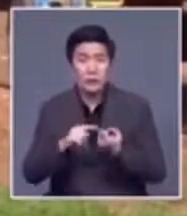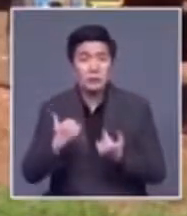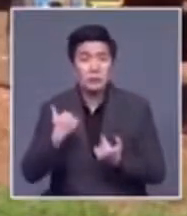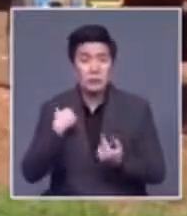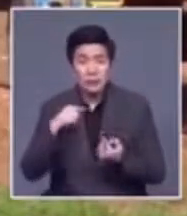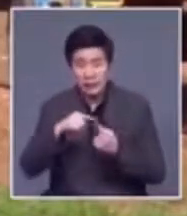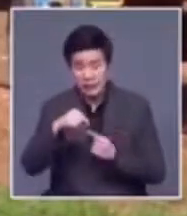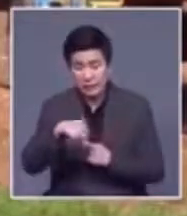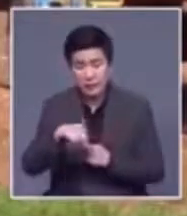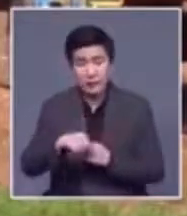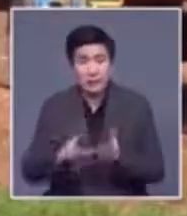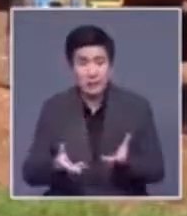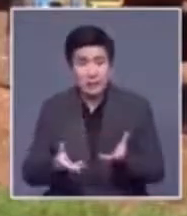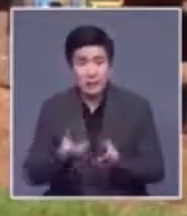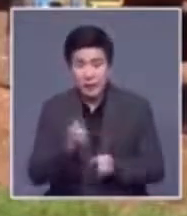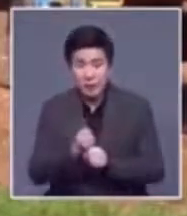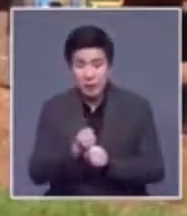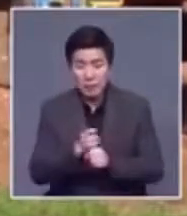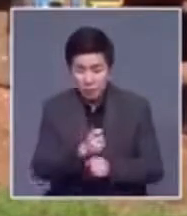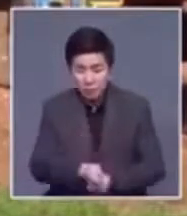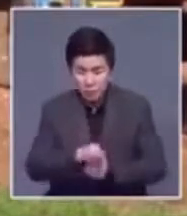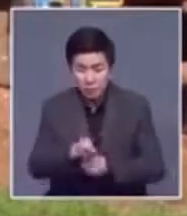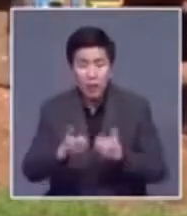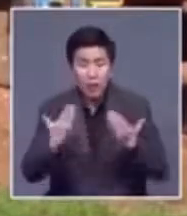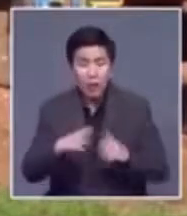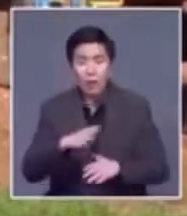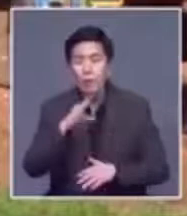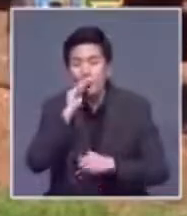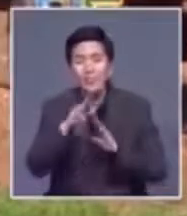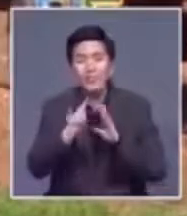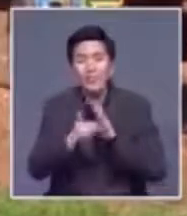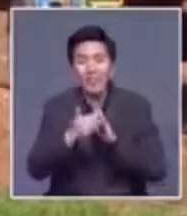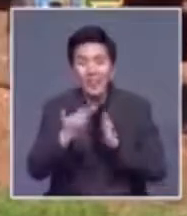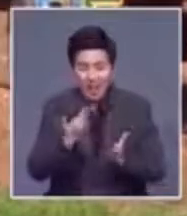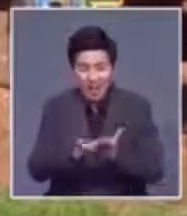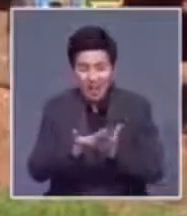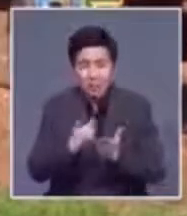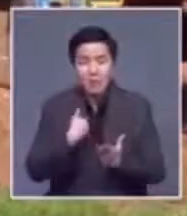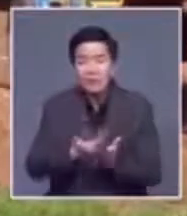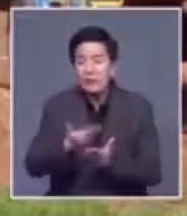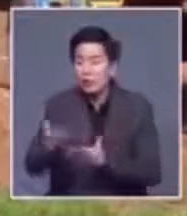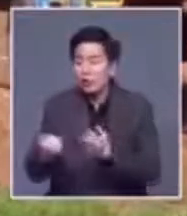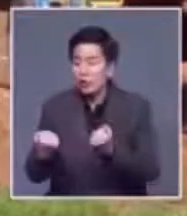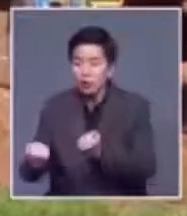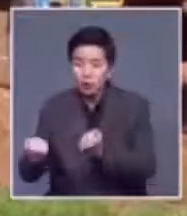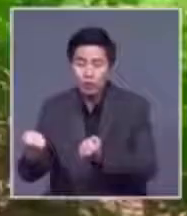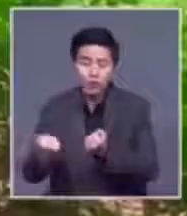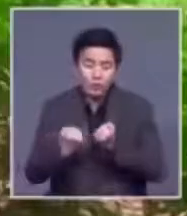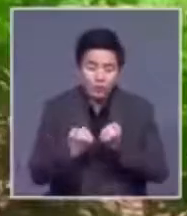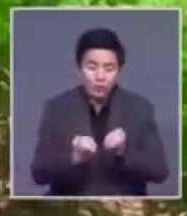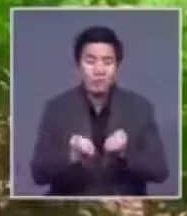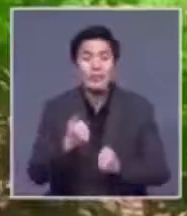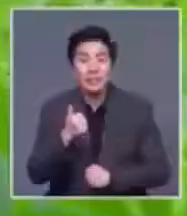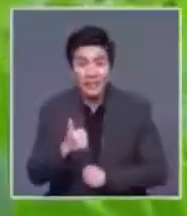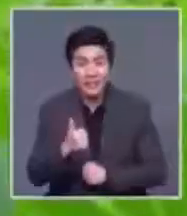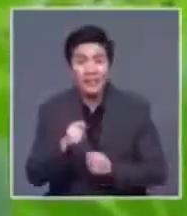ก็พอได้ทำอะไรทำสวนขึ้นมาแล้วก็พอมีเงินมีอะไรก็พอได้ซื้อรถซื้ออะไรขึ้นมาคล่องของเขานะครับ นอกจาก